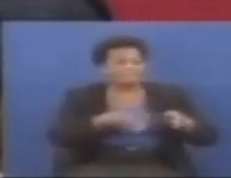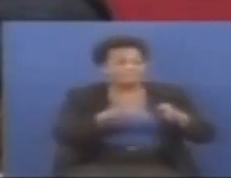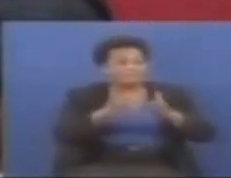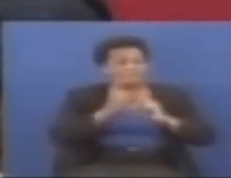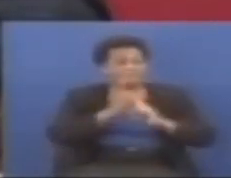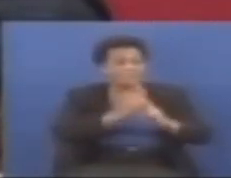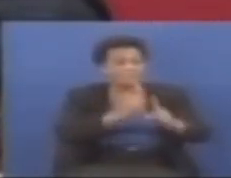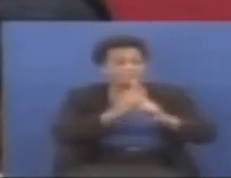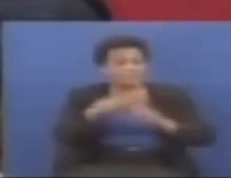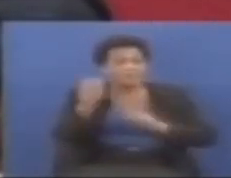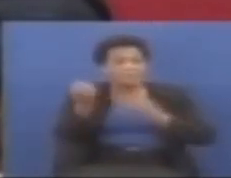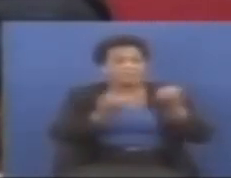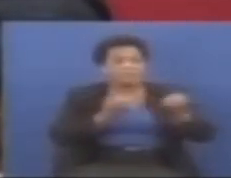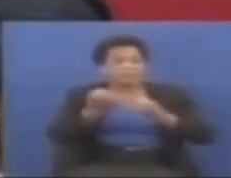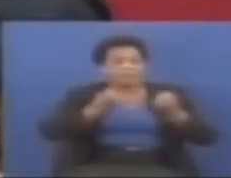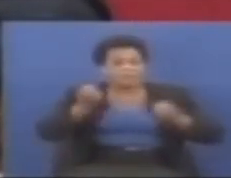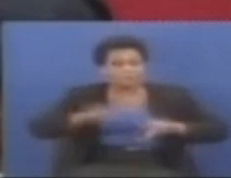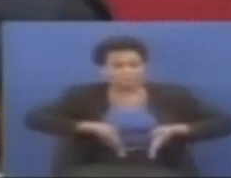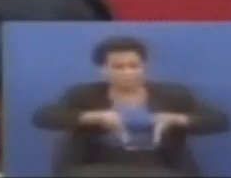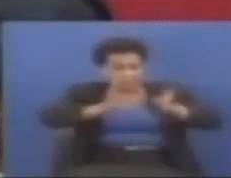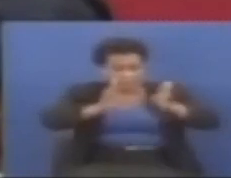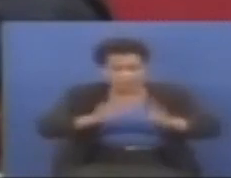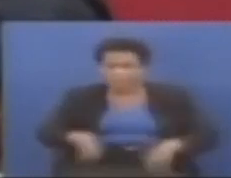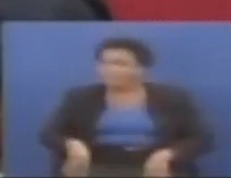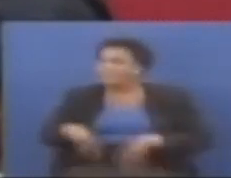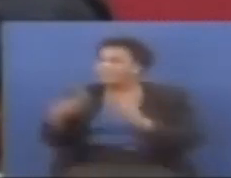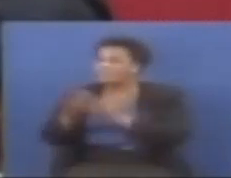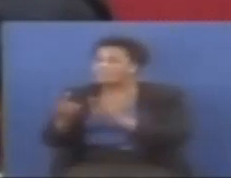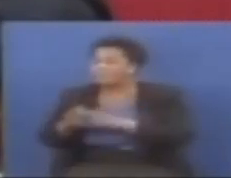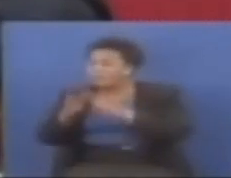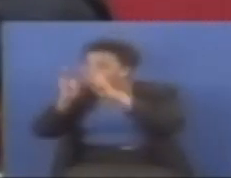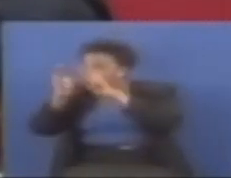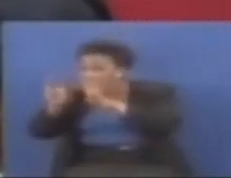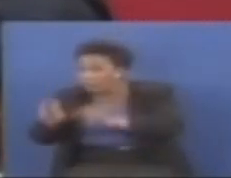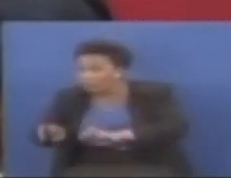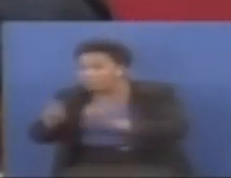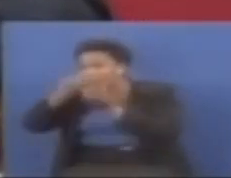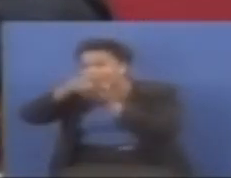nchi. Naamini kwamba na mkoa wa Kagera utakuwa ni miongoni mwa wanufaika.